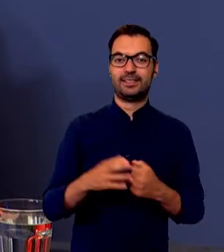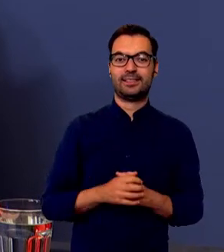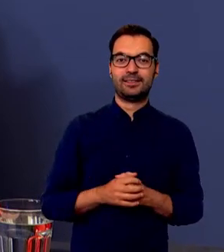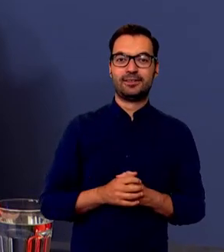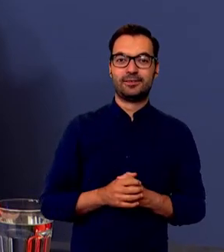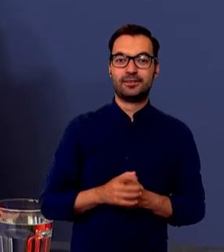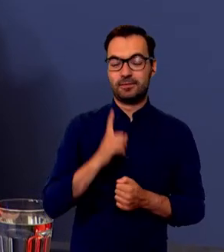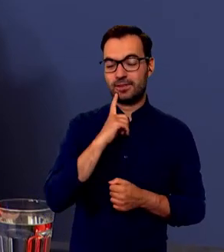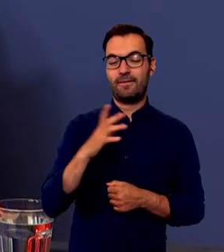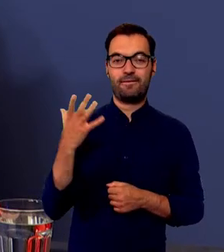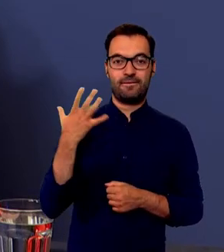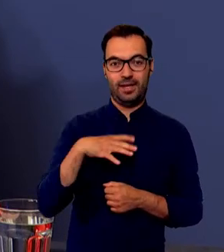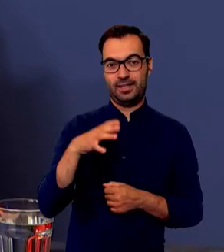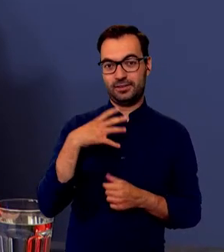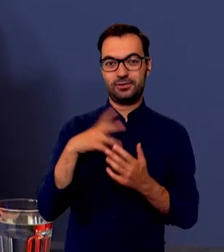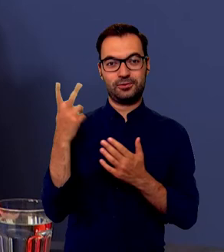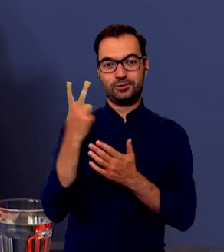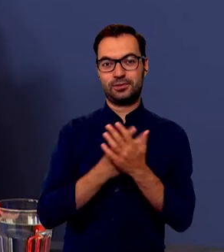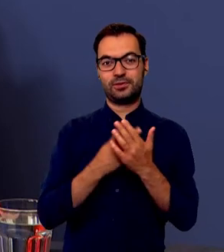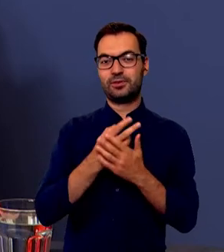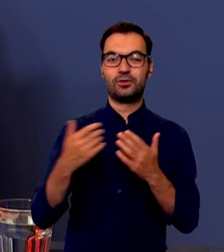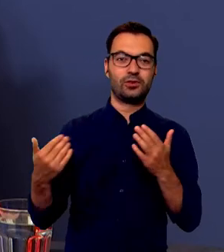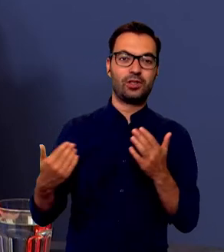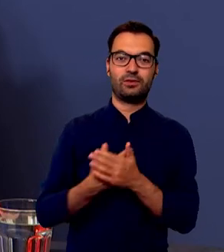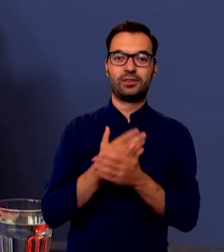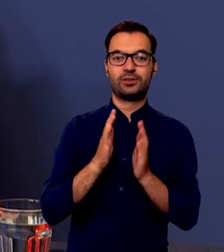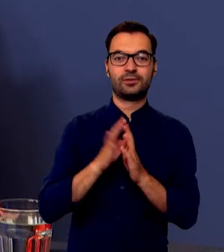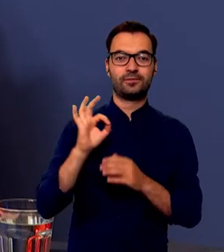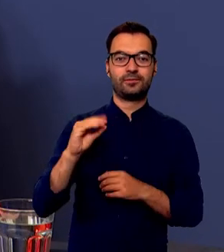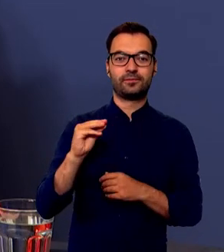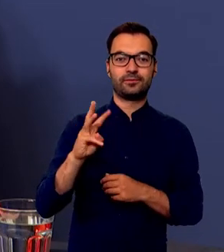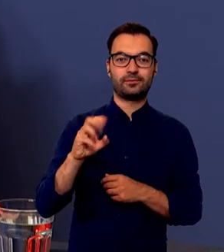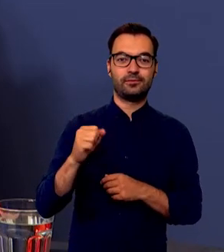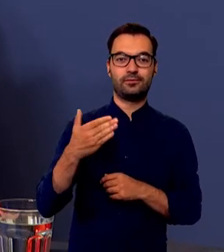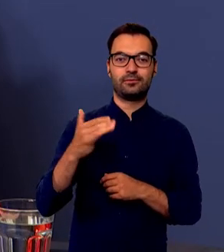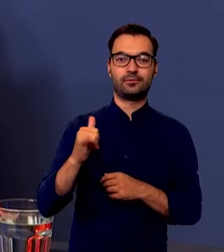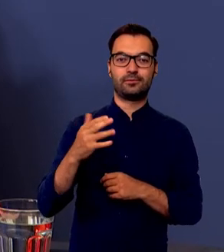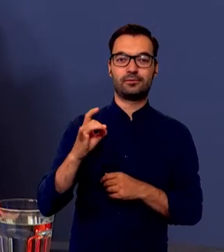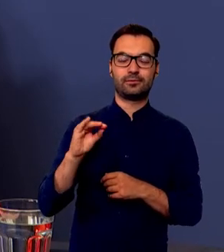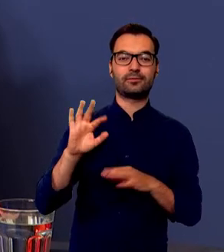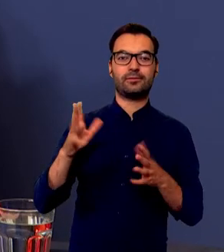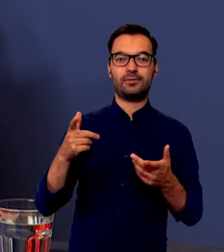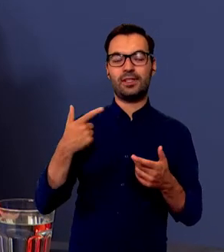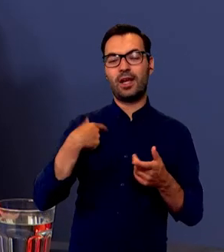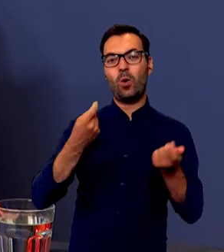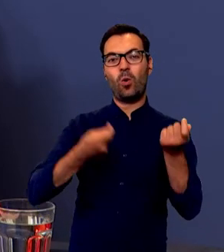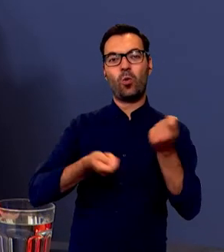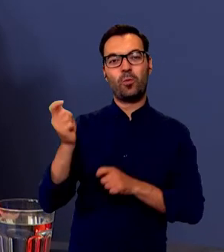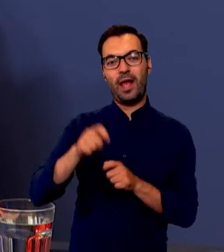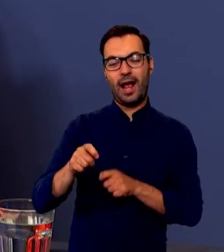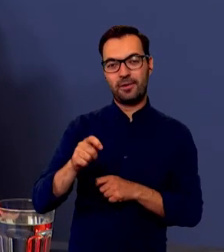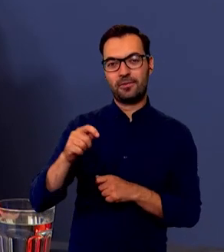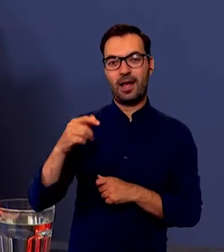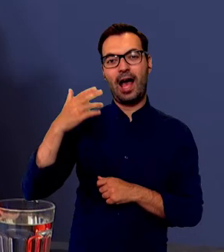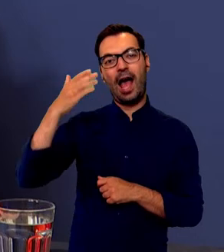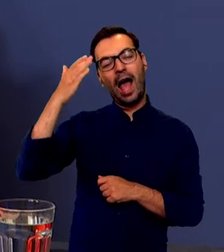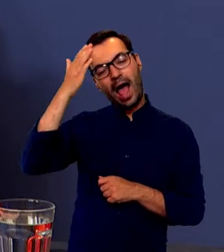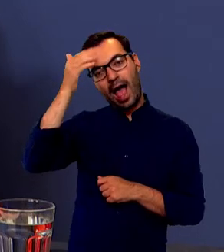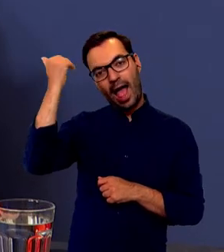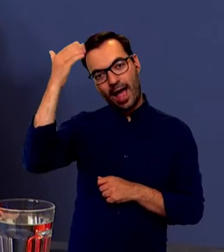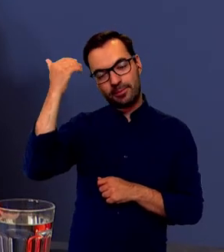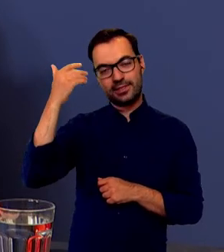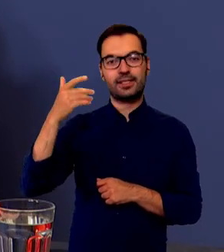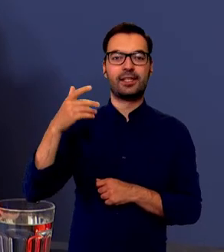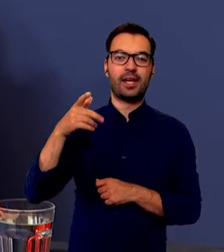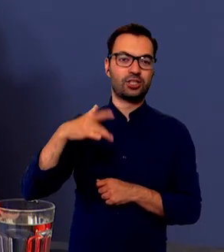lektury, do której bardzo serdecznie Was zachęcam. Nowa książka Ewy Minge, a więc Ubierałam arabskie księżniczki. Na pewno zastanawiacie się, jak do tego w ogóle